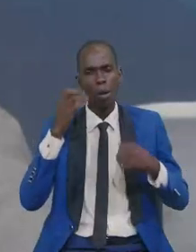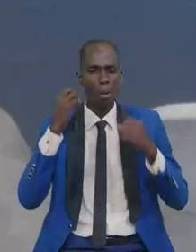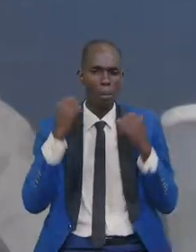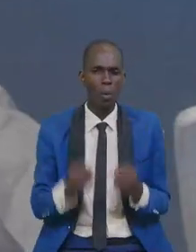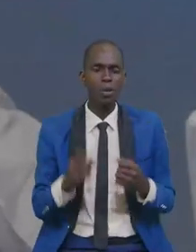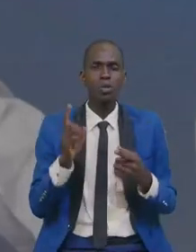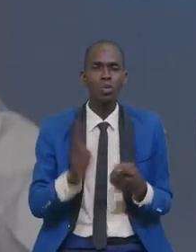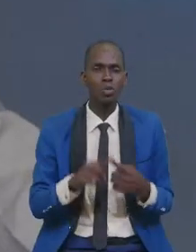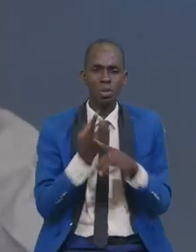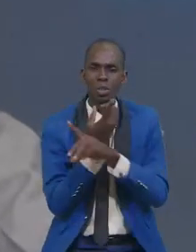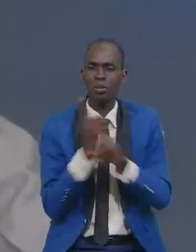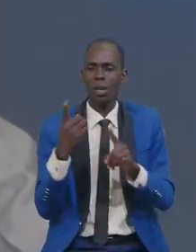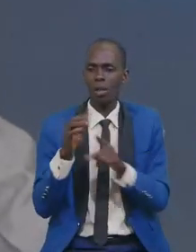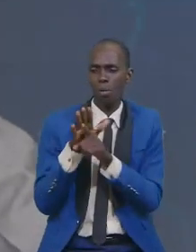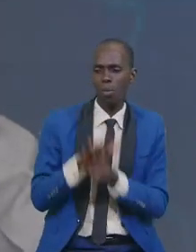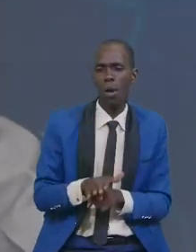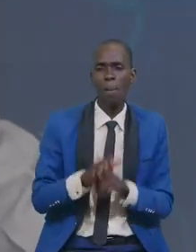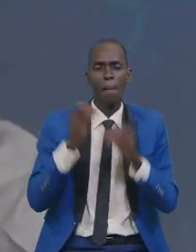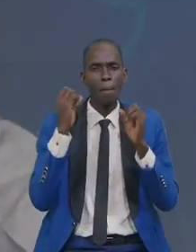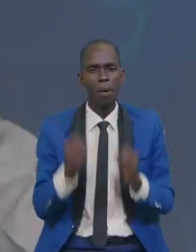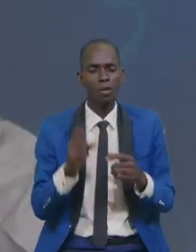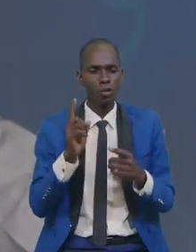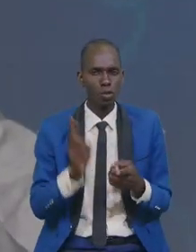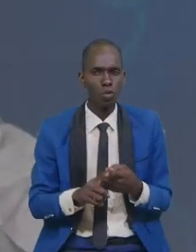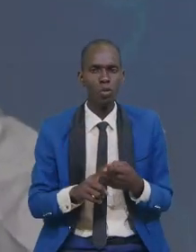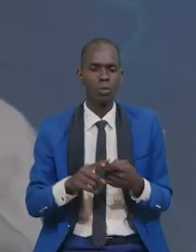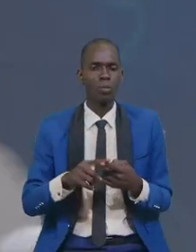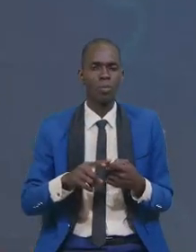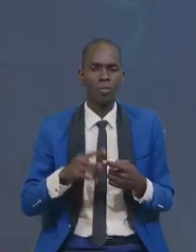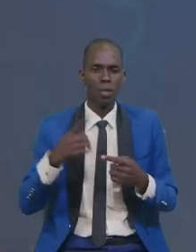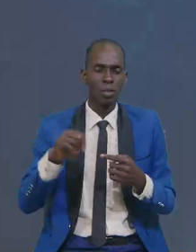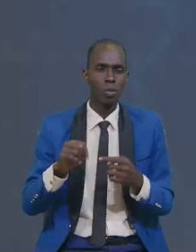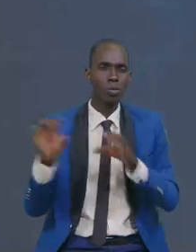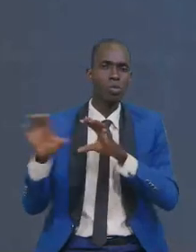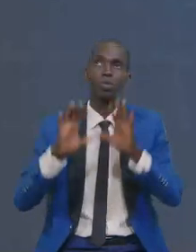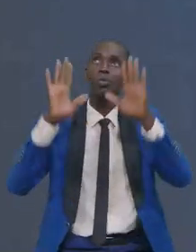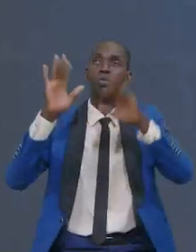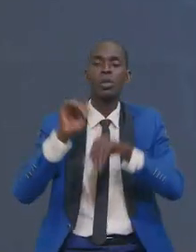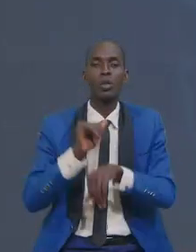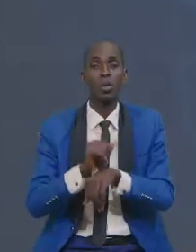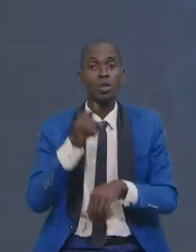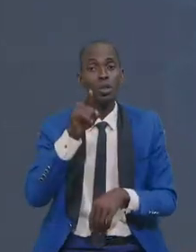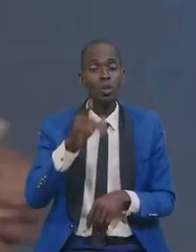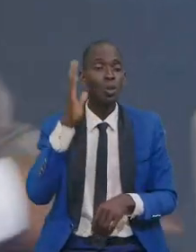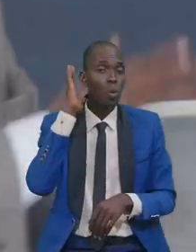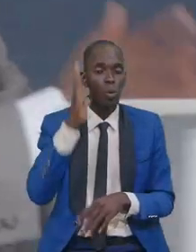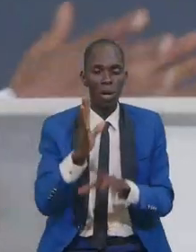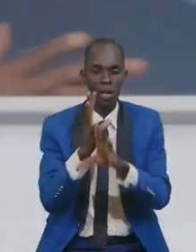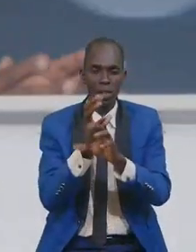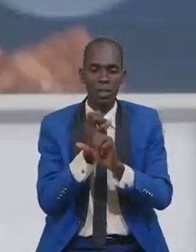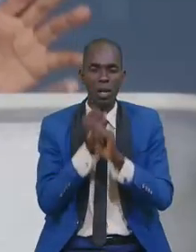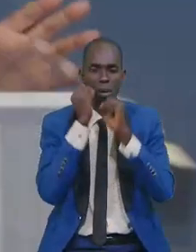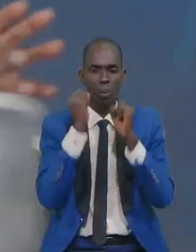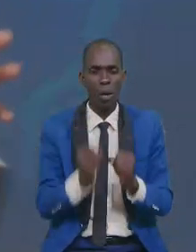pour délivrer les opprimés. La puissance pour reproduire les miracles de Christ. Vous recevrez